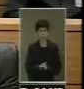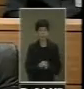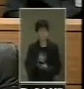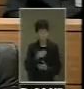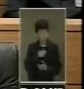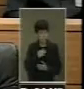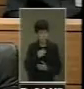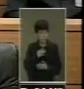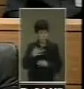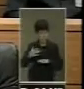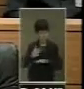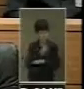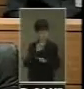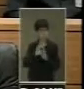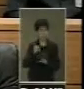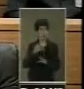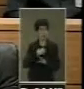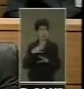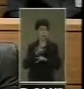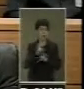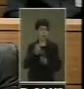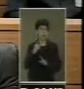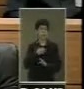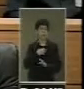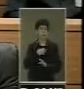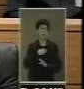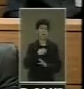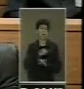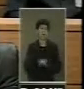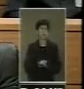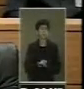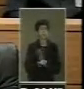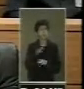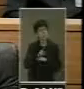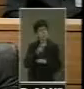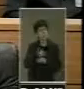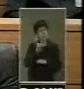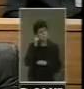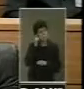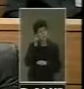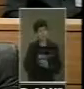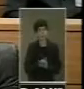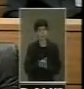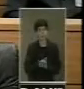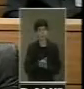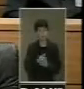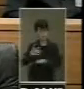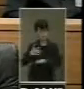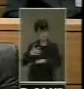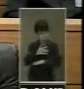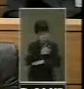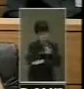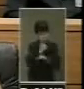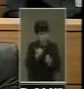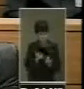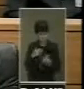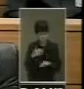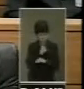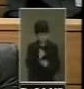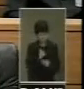เขาจะเอาการเมืองใหม่ครับท่านประธานครับการเมืองที่เป็นอยู่วัน